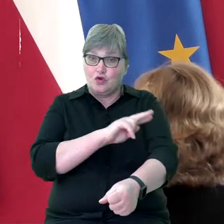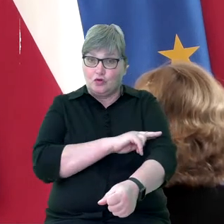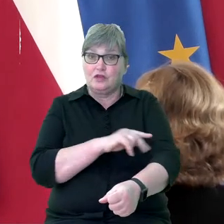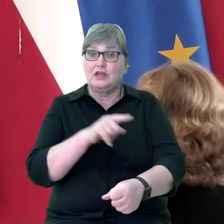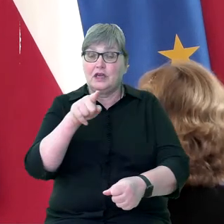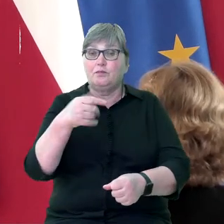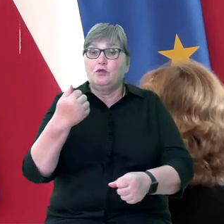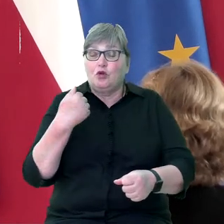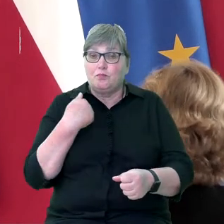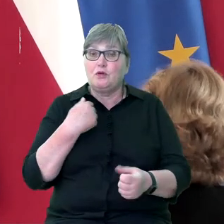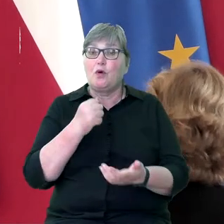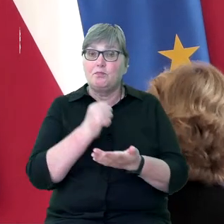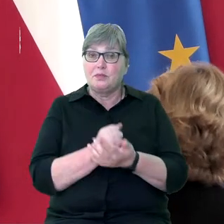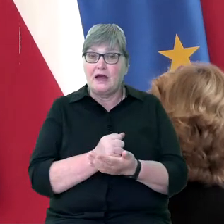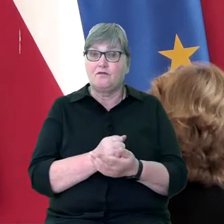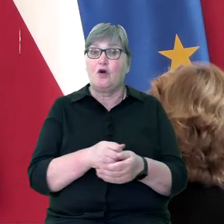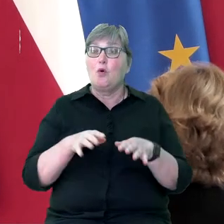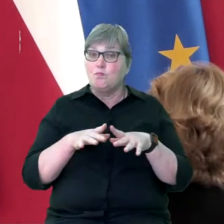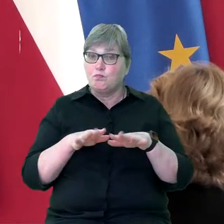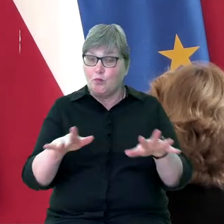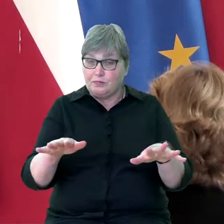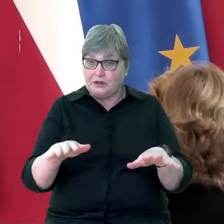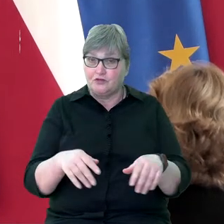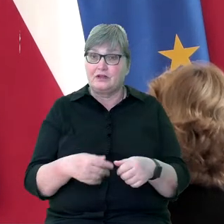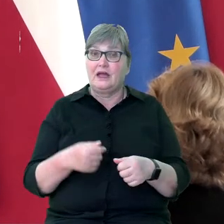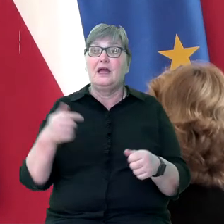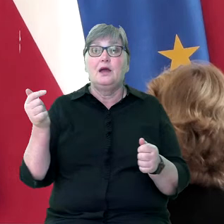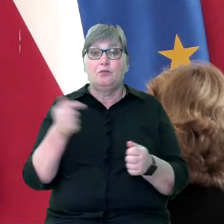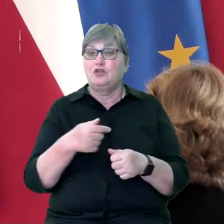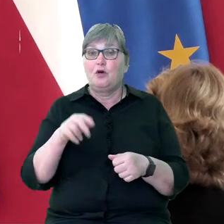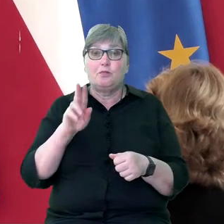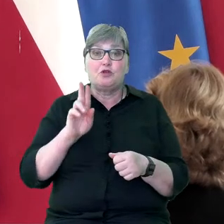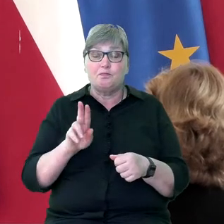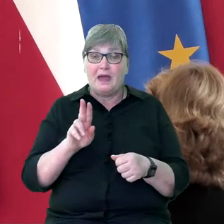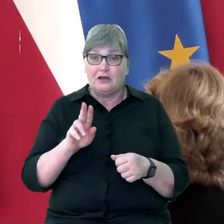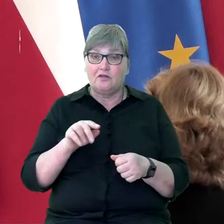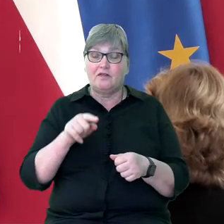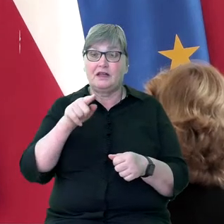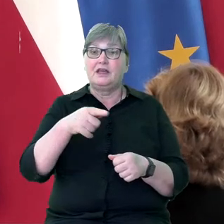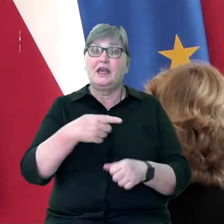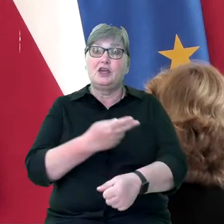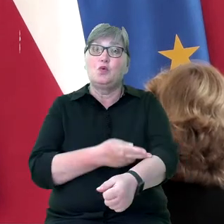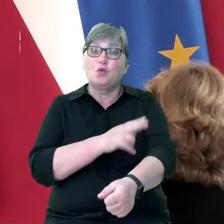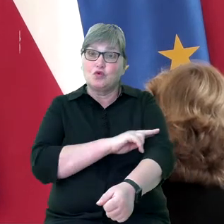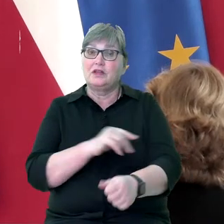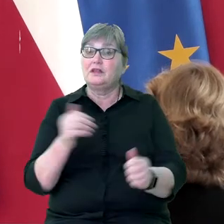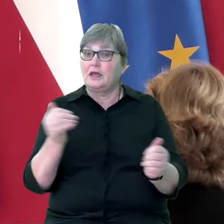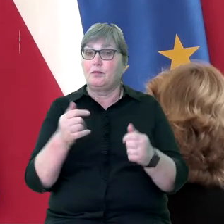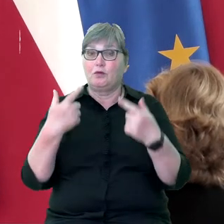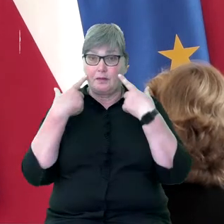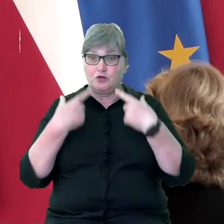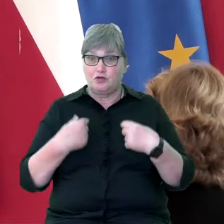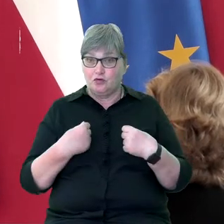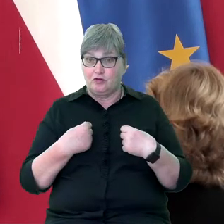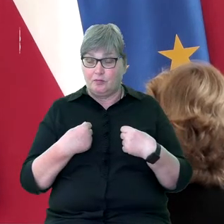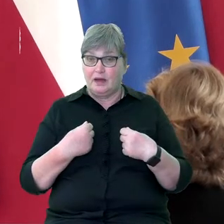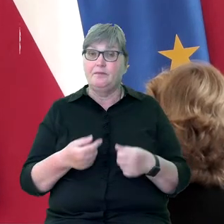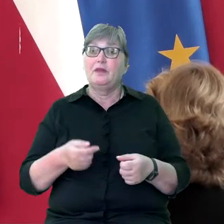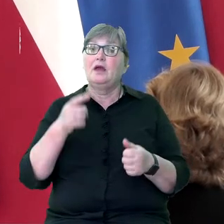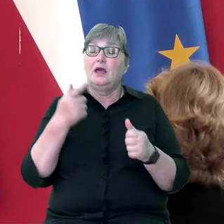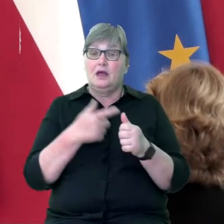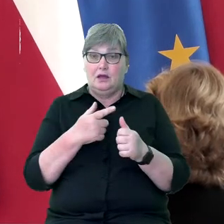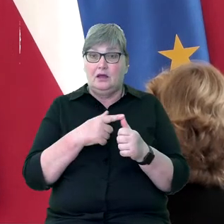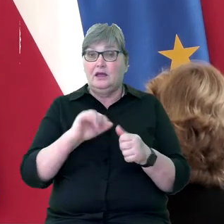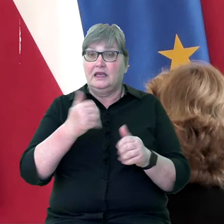mianowania. Urzędnikiem mogła zostać osoba spełniająca następujące warunki. Każdy Polak, bez względu